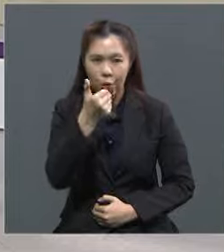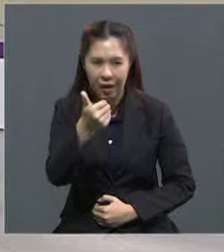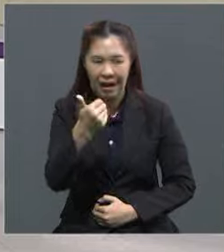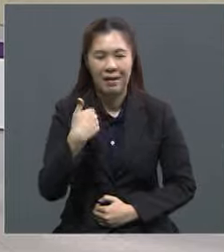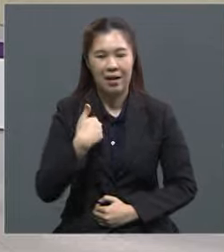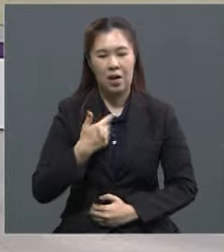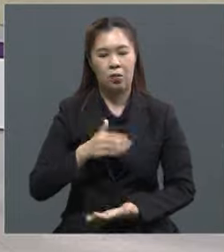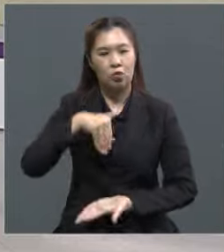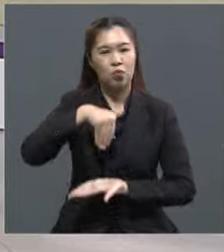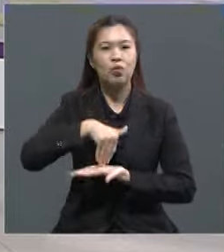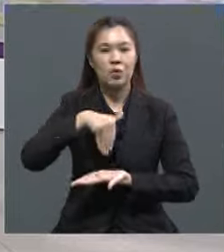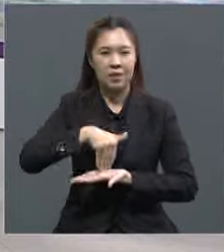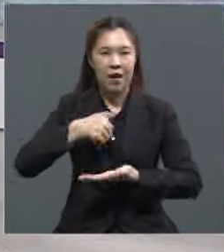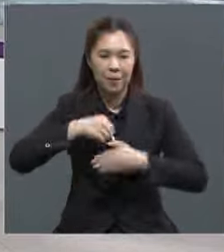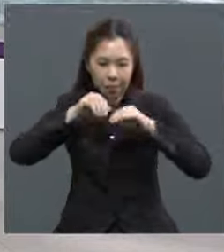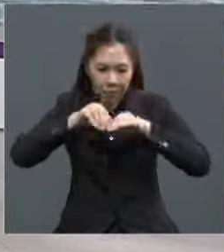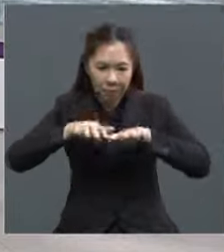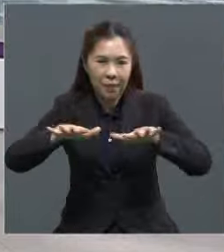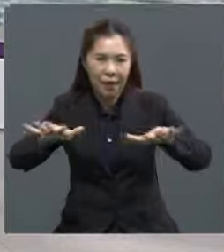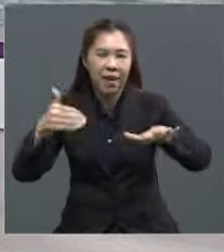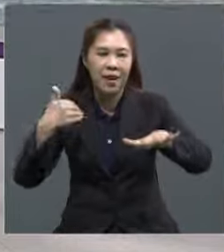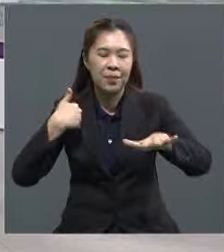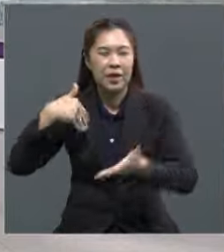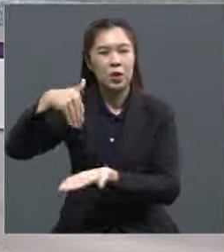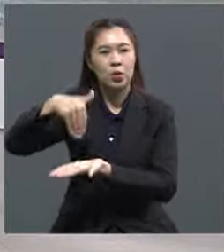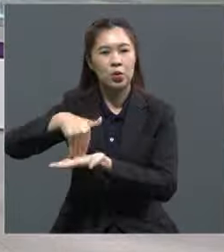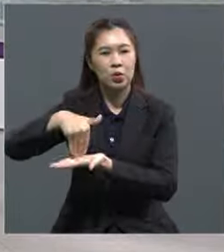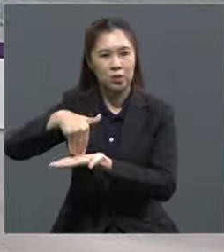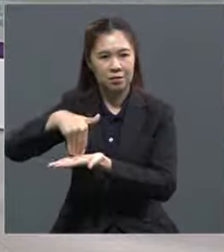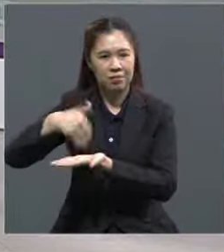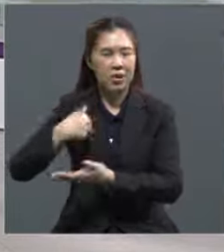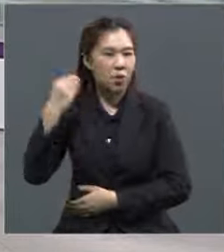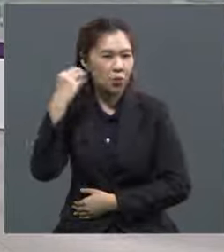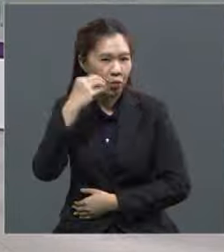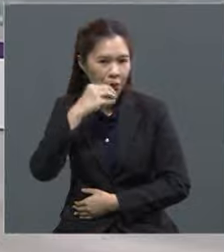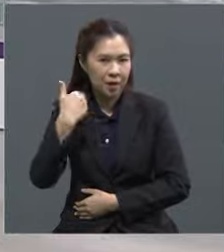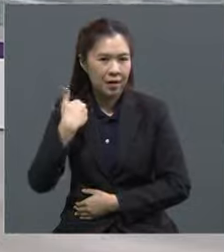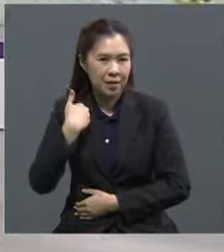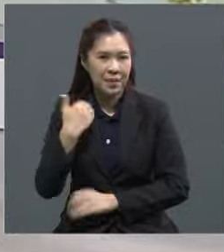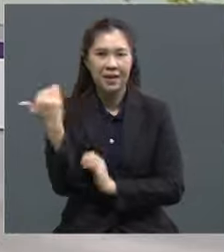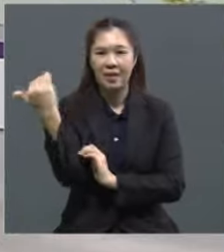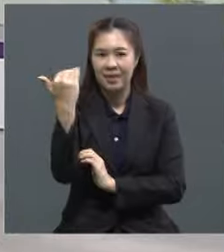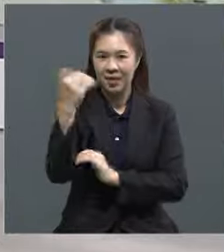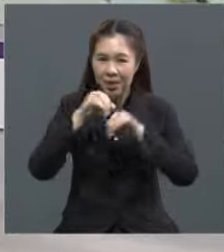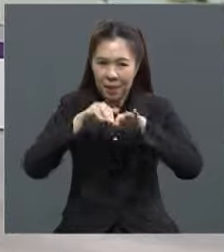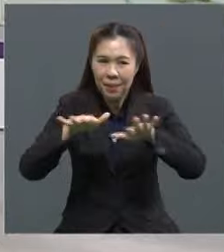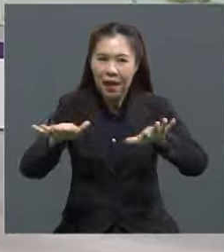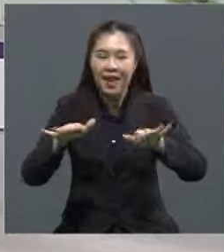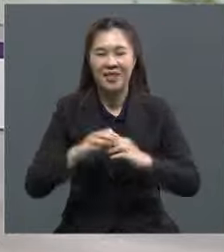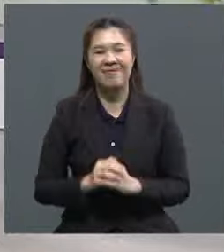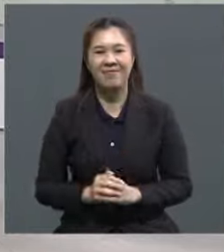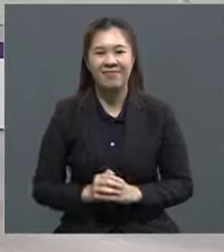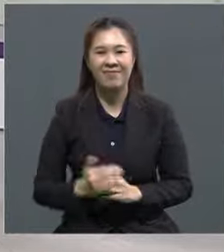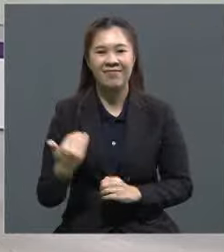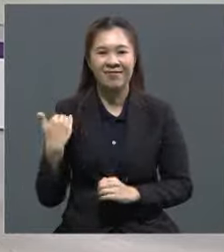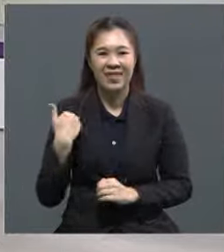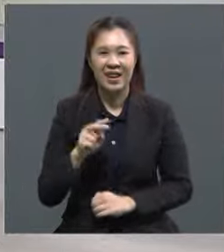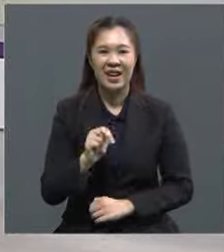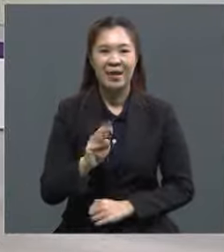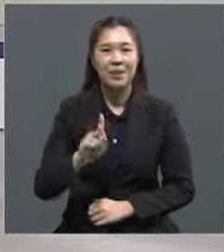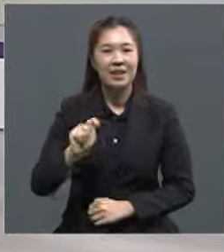ประชาสัมพันธ์จะเป็นสื่อการและมีการจัดตั้งศูนย์ jicขึ้นมาในทุกช่วงแต่ละวันก็จะมีรายการท่านลองติดตามดูนะคะ fure vorแล้วก็ในส่วนของ